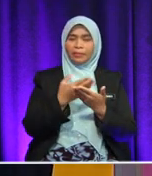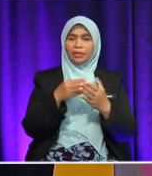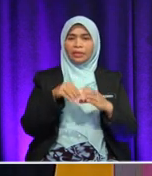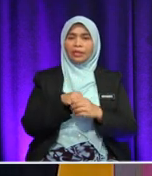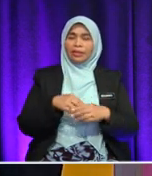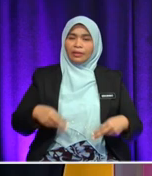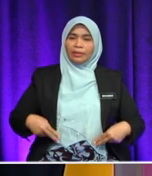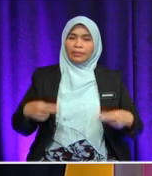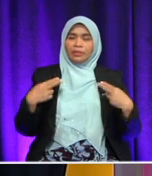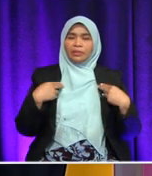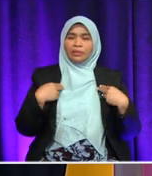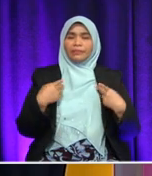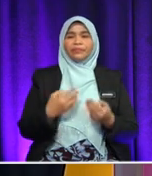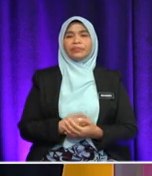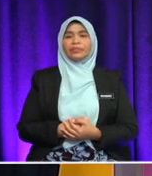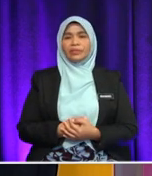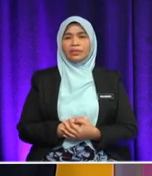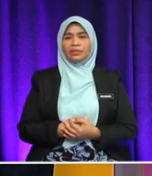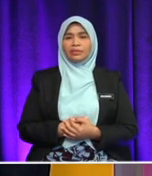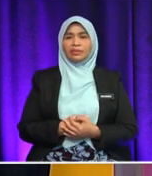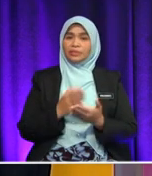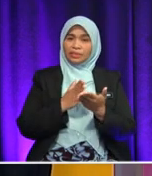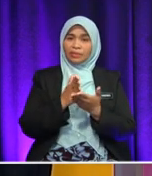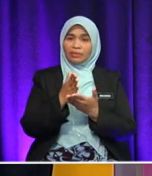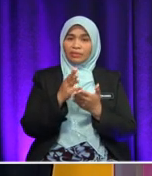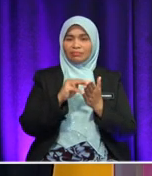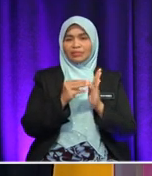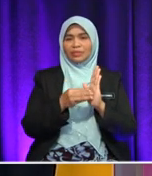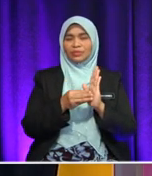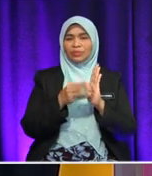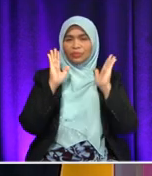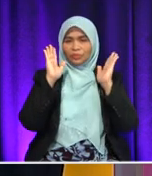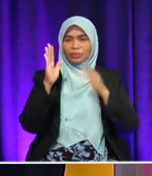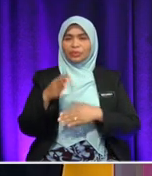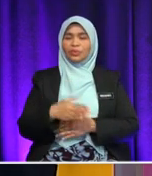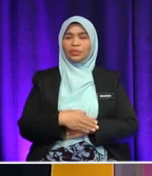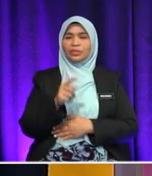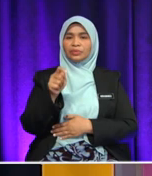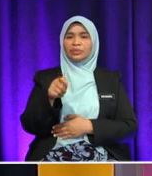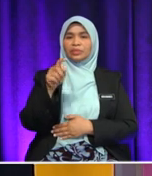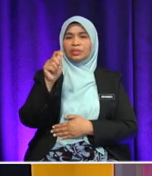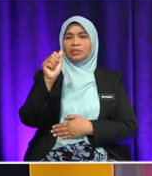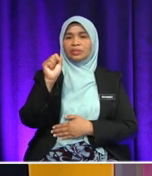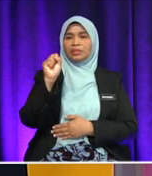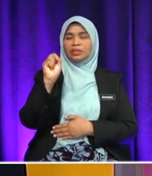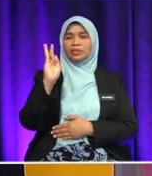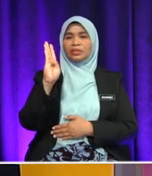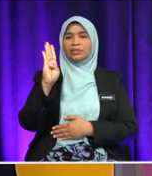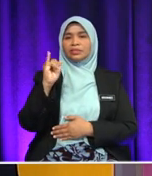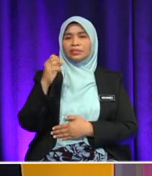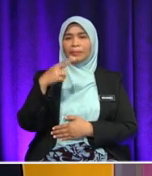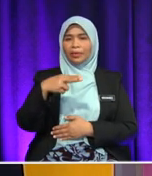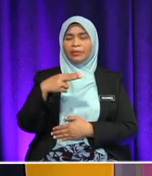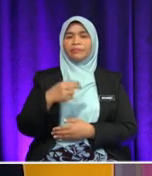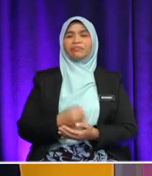lihat maksud dan hukum salat sunah tasbih tadi istikharah sekarang nih tasbih syafiqah tadi kan mula-mule